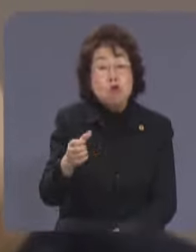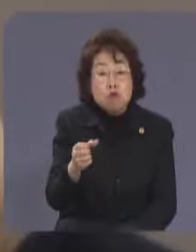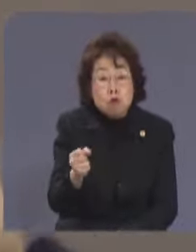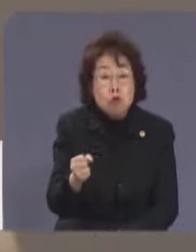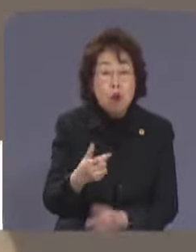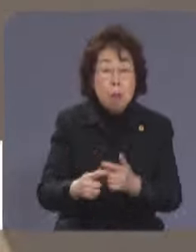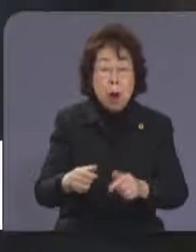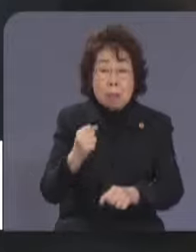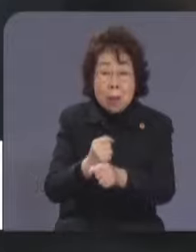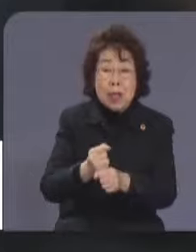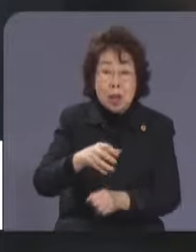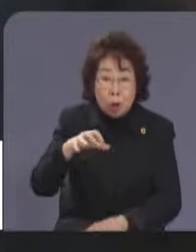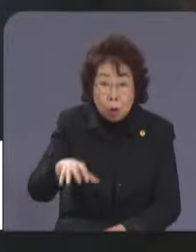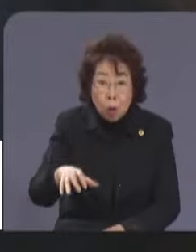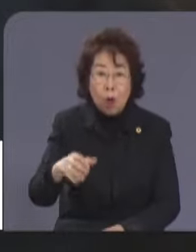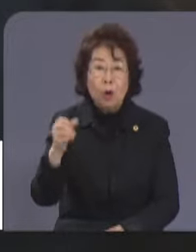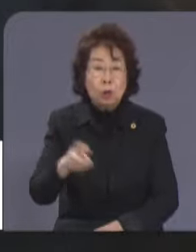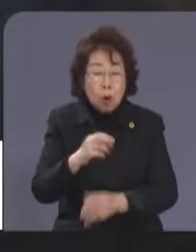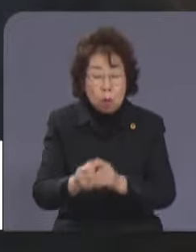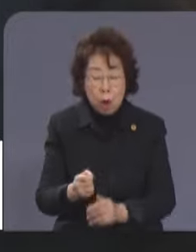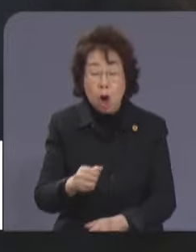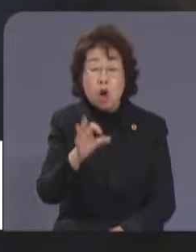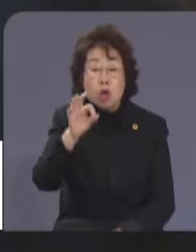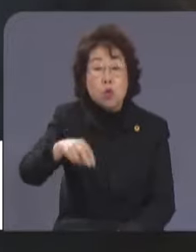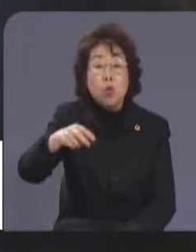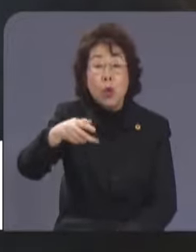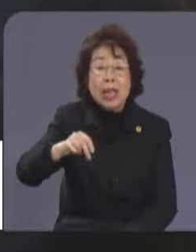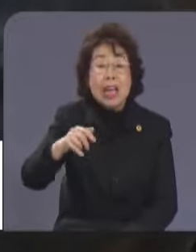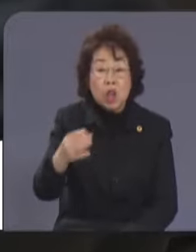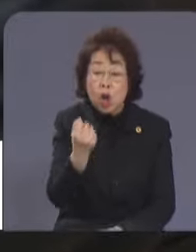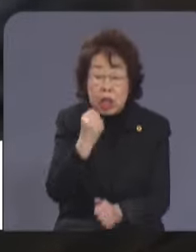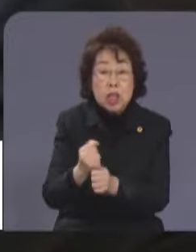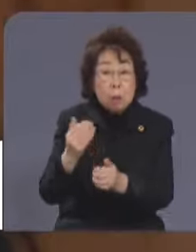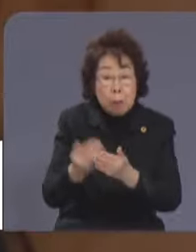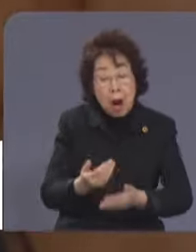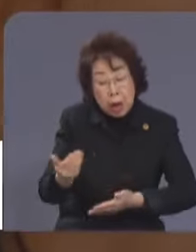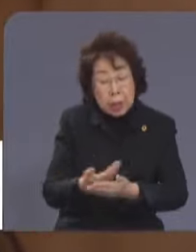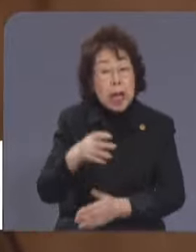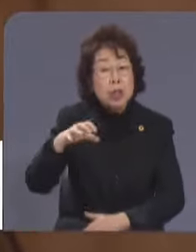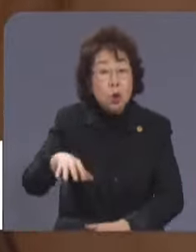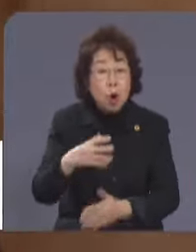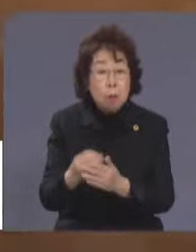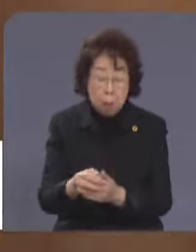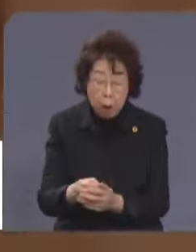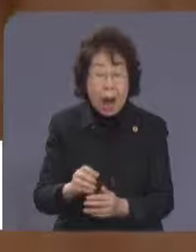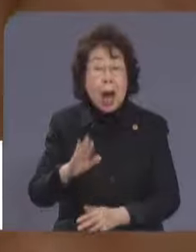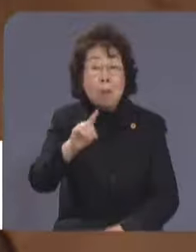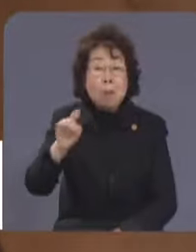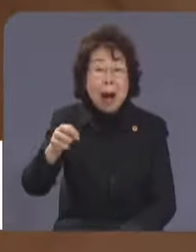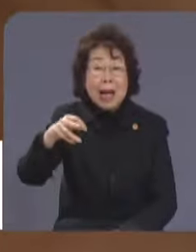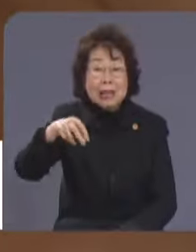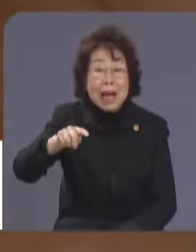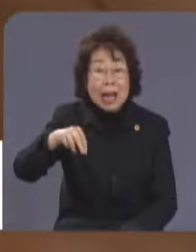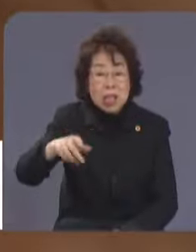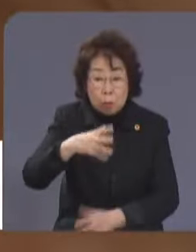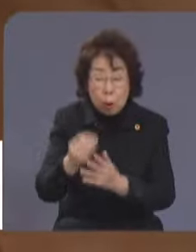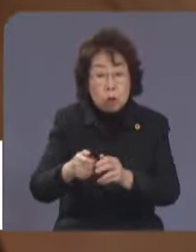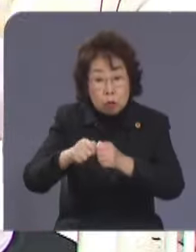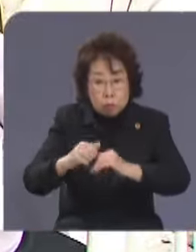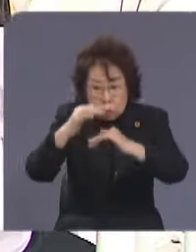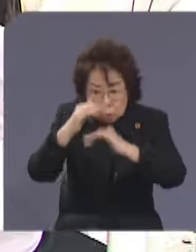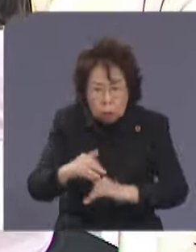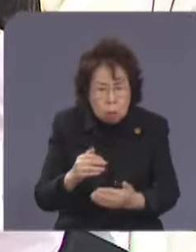생산지와 생산업체뿐 아니라 유기농 인증서, 거래한 유통업체 내역과 방사선 수치까지 자세히